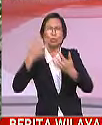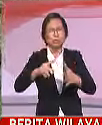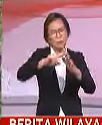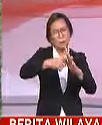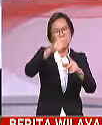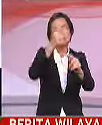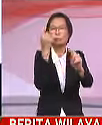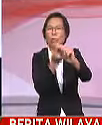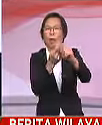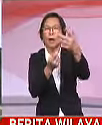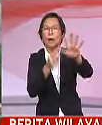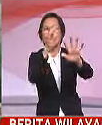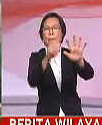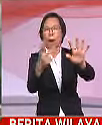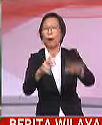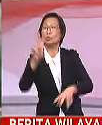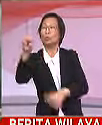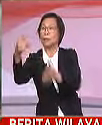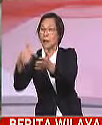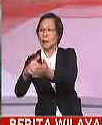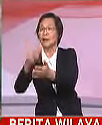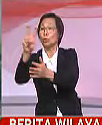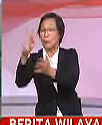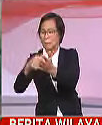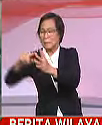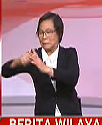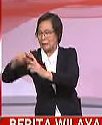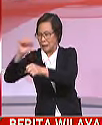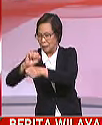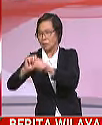Mac lepas, manakala 2 lagi pada 16 Mac.